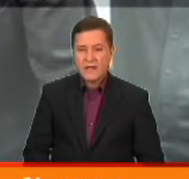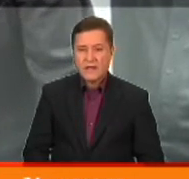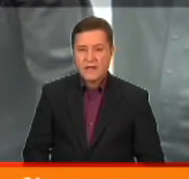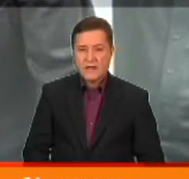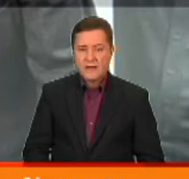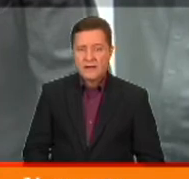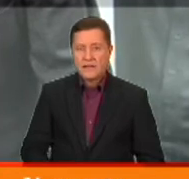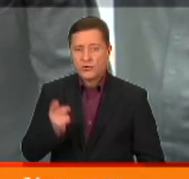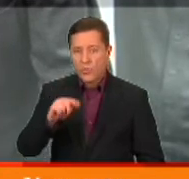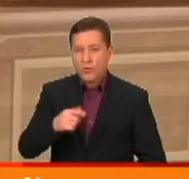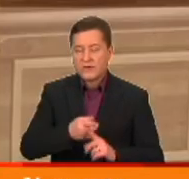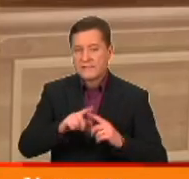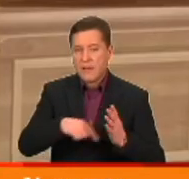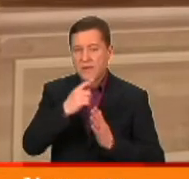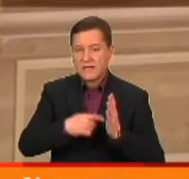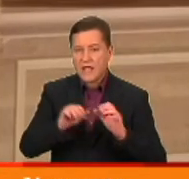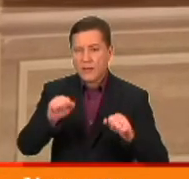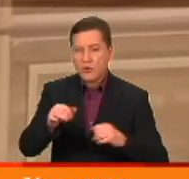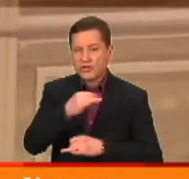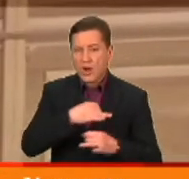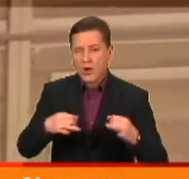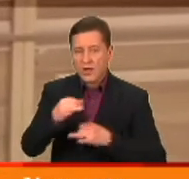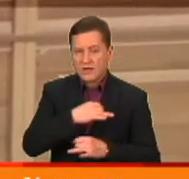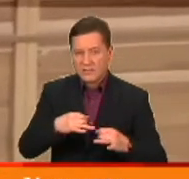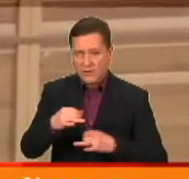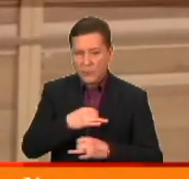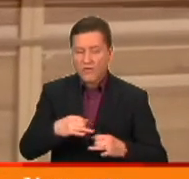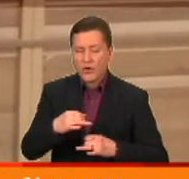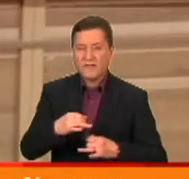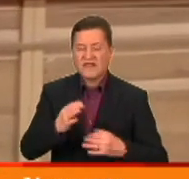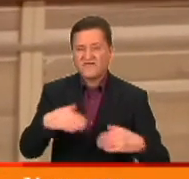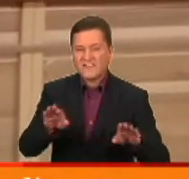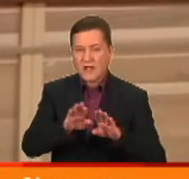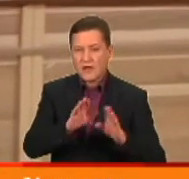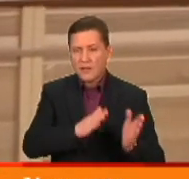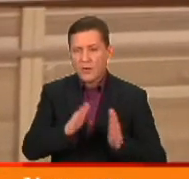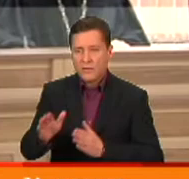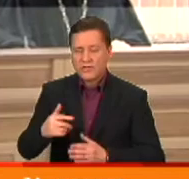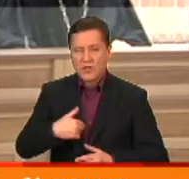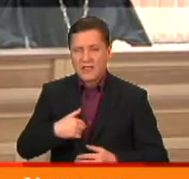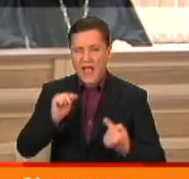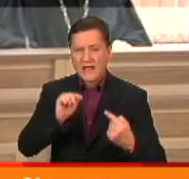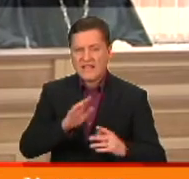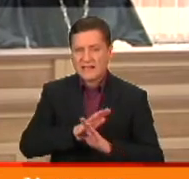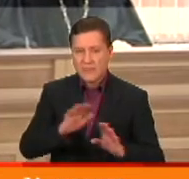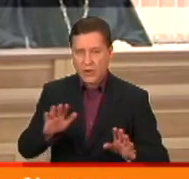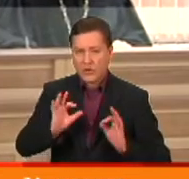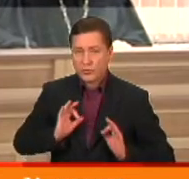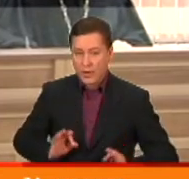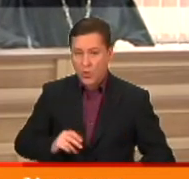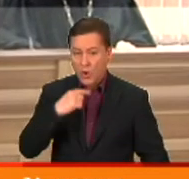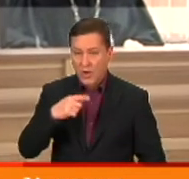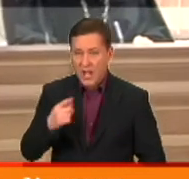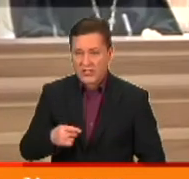для інтересів досудового розслідування. Саме цього відкладення дослідження саме цього доказу я не заперечую. Можливо, не буде